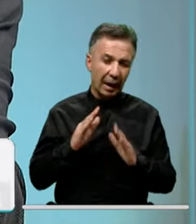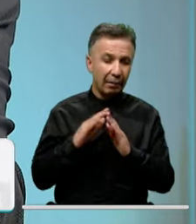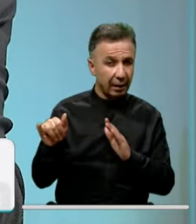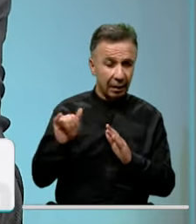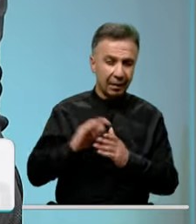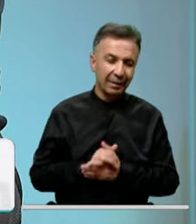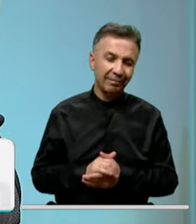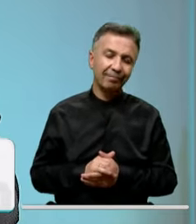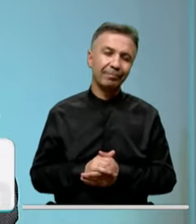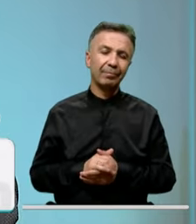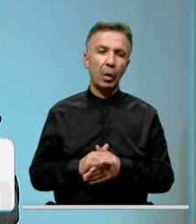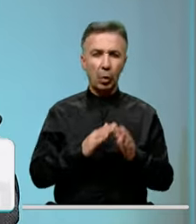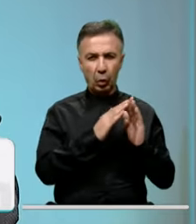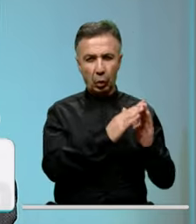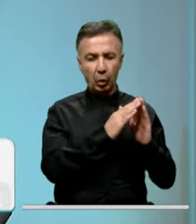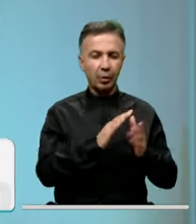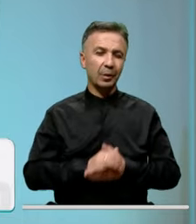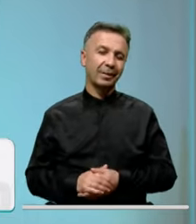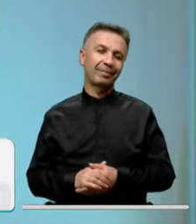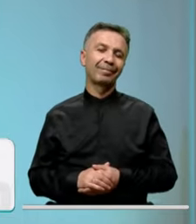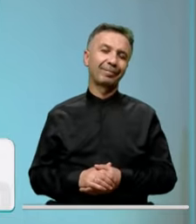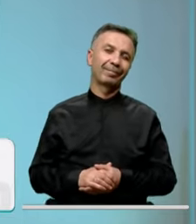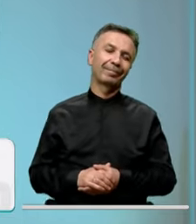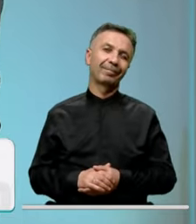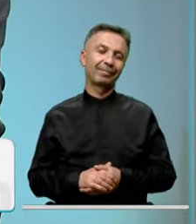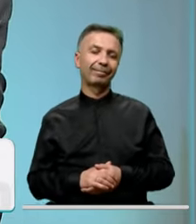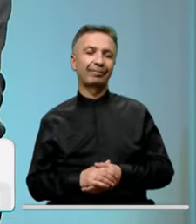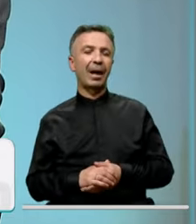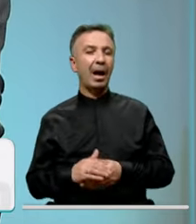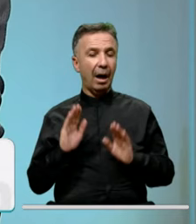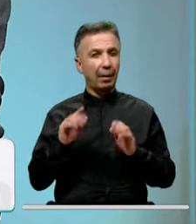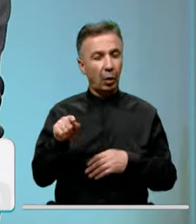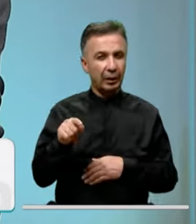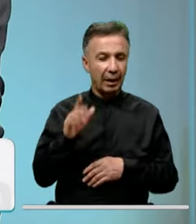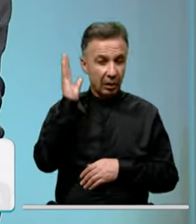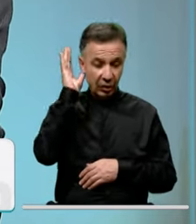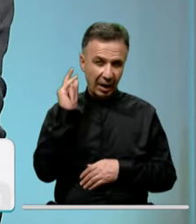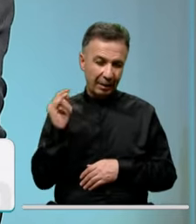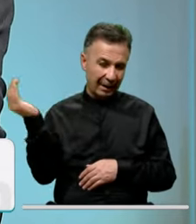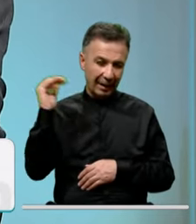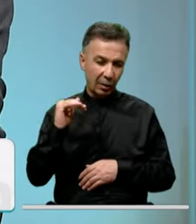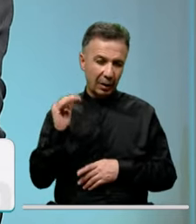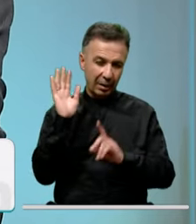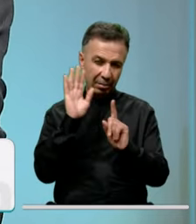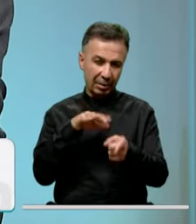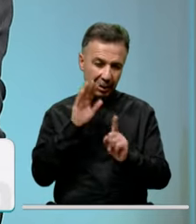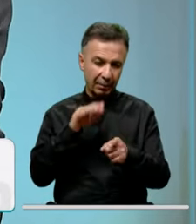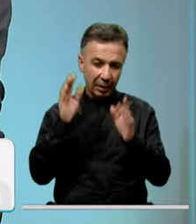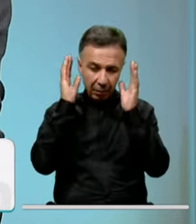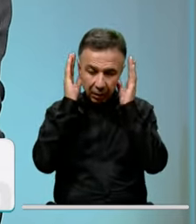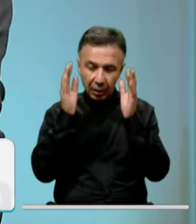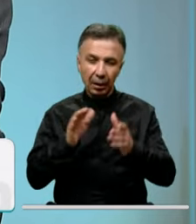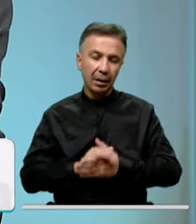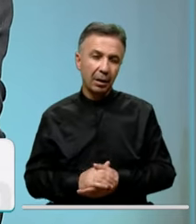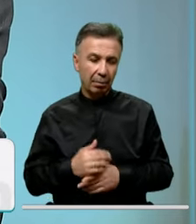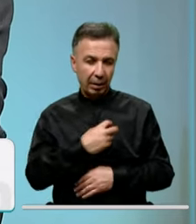mescidin... Mescide komşuydu hepsi. Komşuydu hepsi. Ama onlar cemaate geliyorlardı ve Efendimiz Aleyhisselatü Vesselam bu konuda da